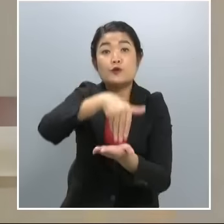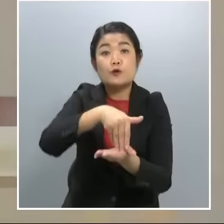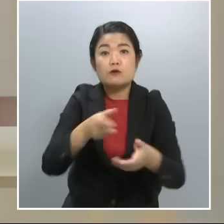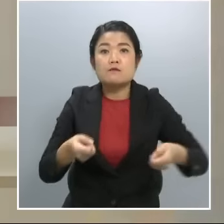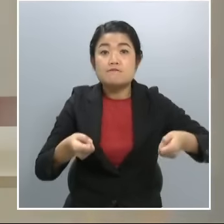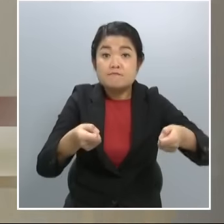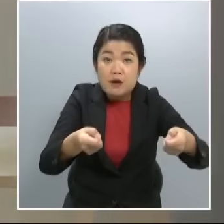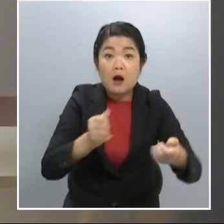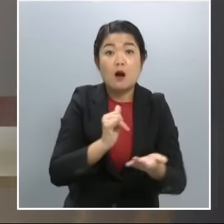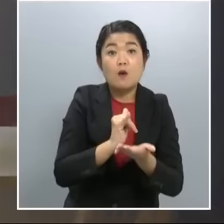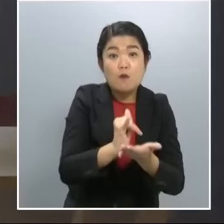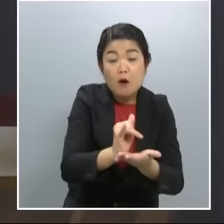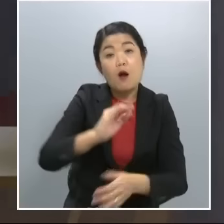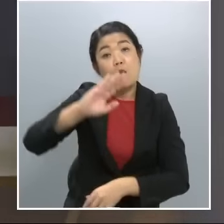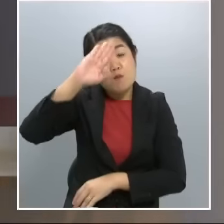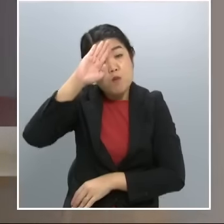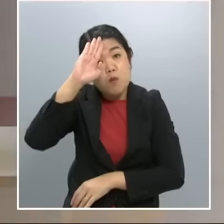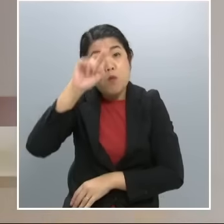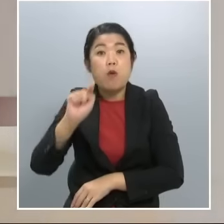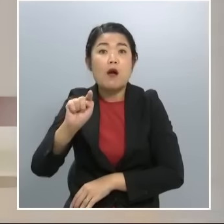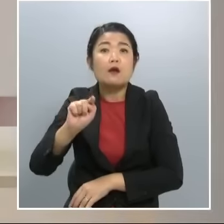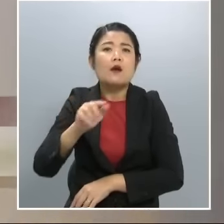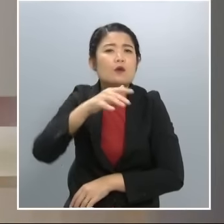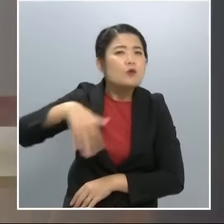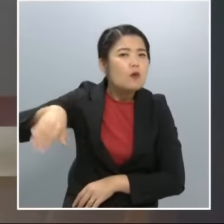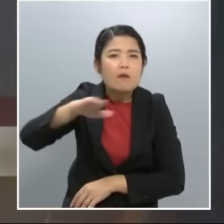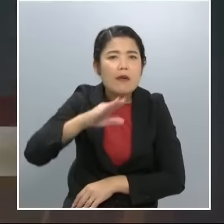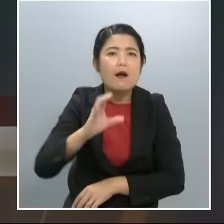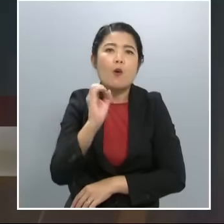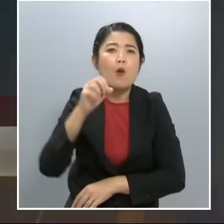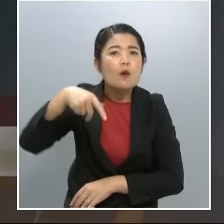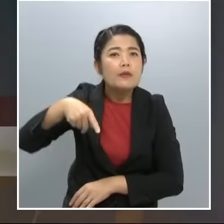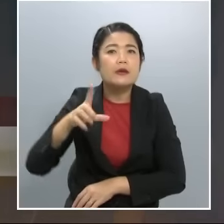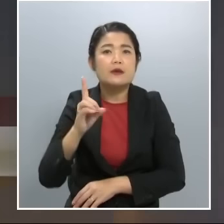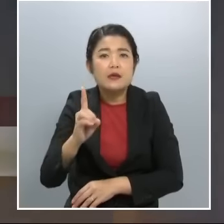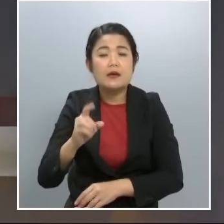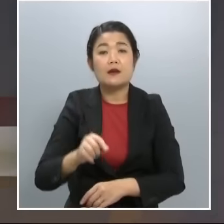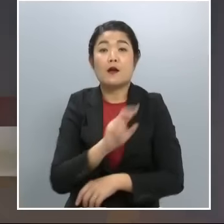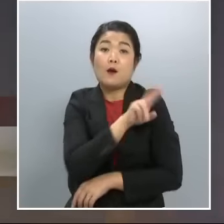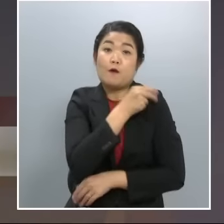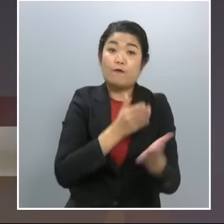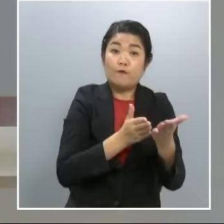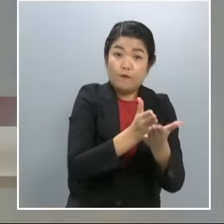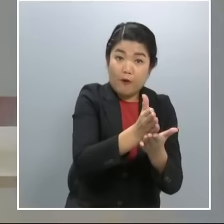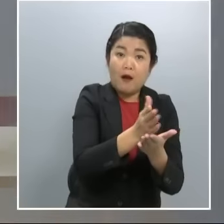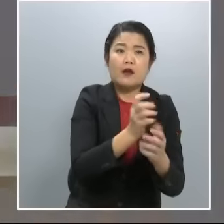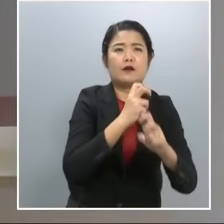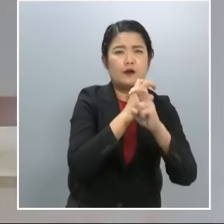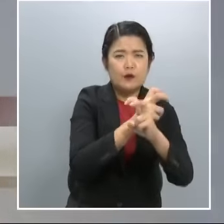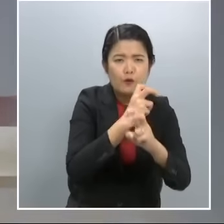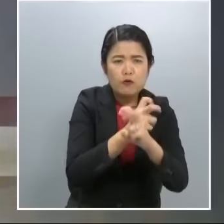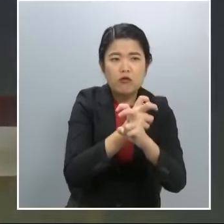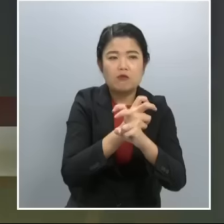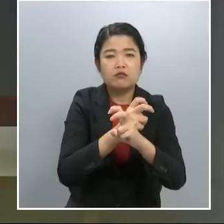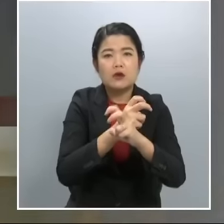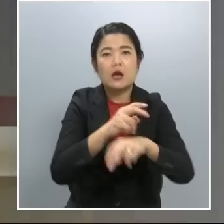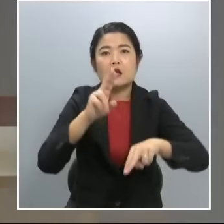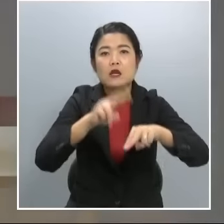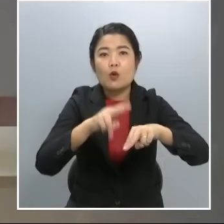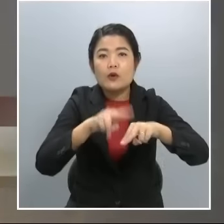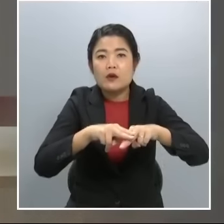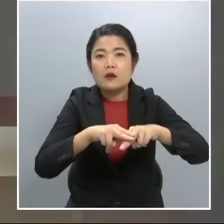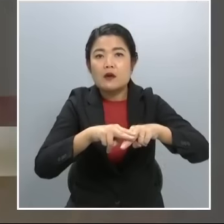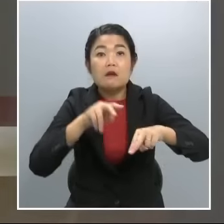อายุรกรรมหน่วยงานซักฟอกเย็บผ้าห้องจ่ายยาผู้ป่วยในคลินิกกระดูกและข้อแต่ละจุดสูงเกือบเทียบเท่าเก้าอี้ค่ะห้อง